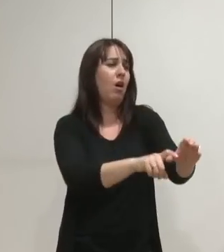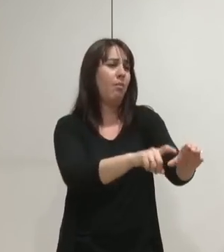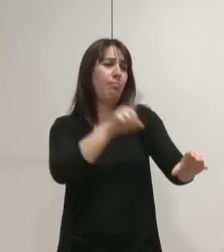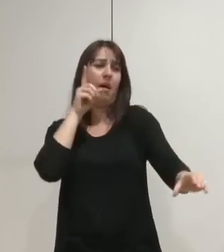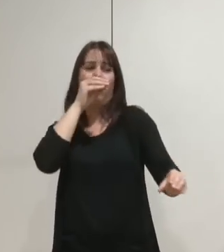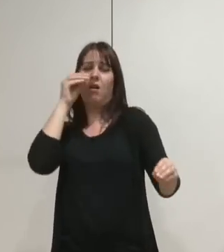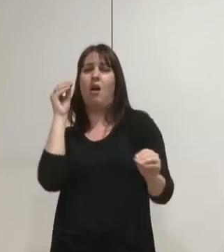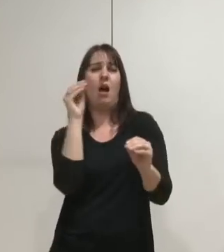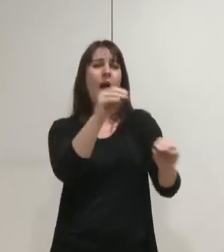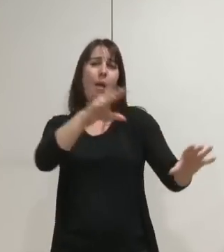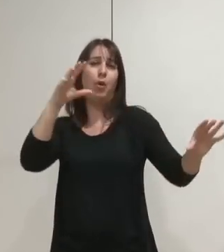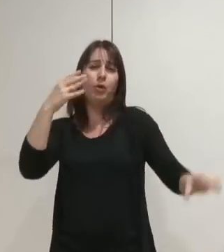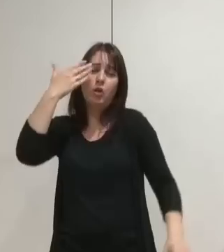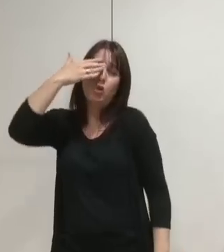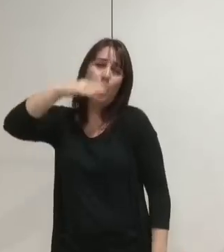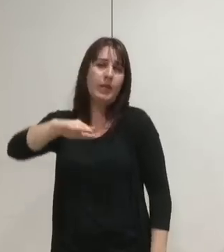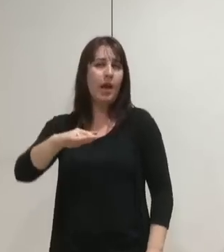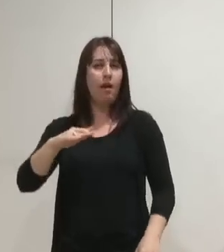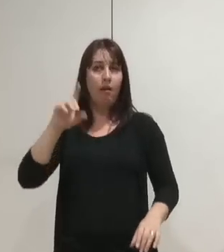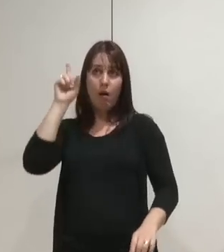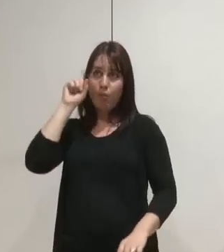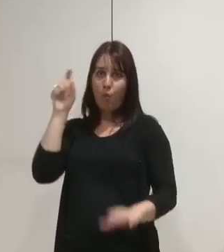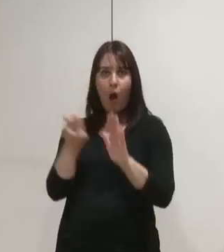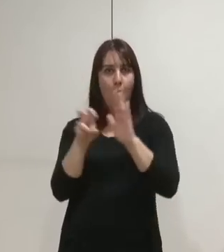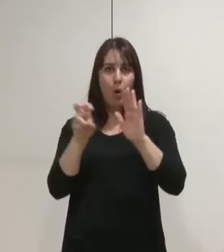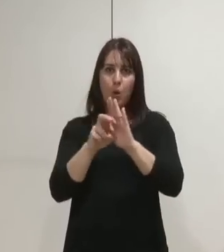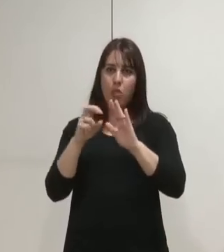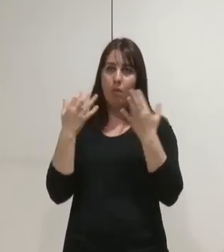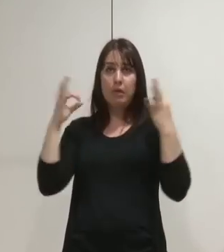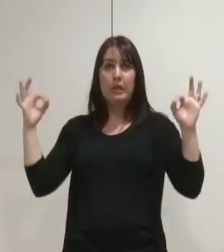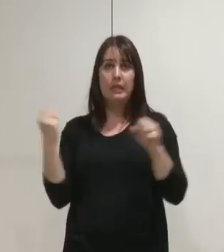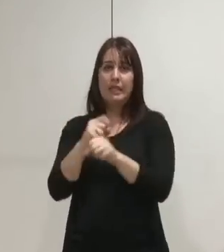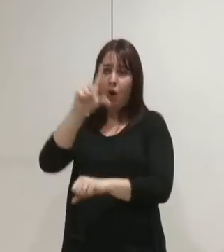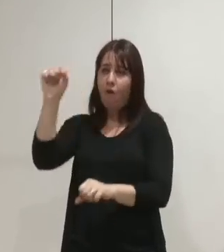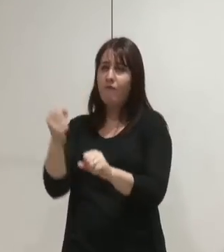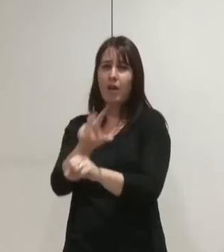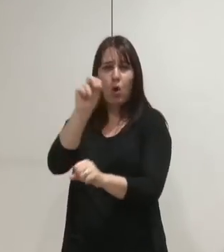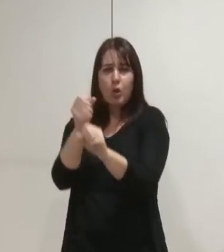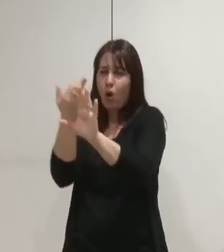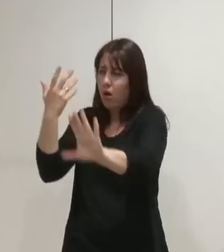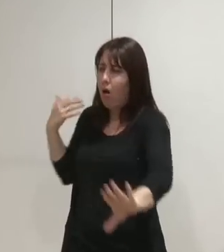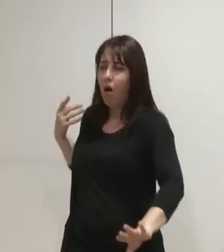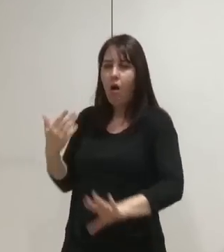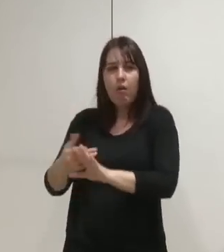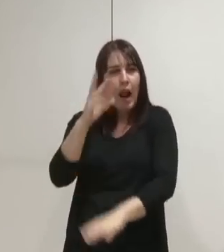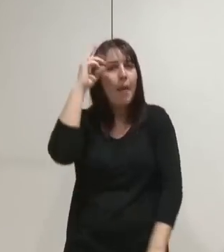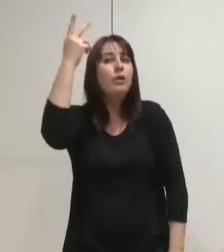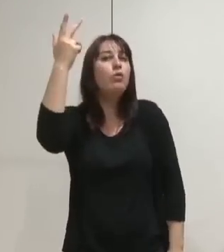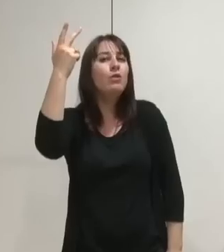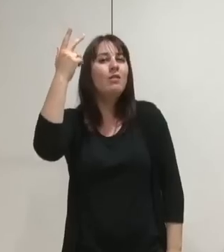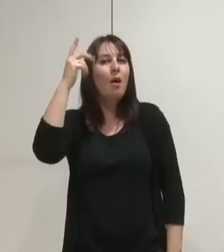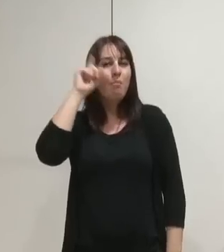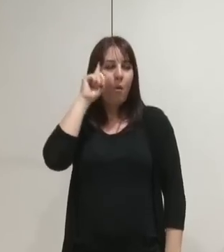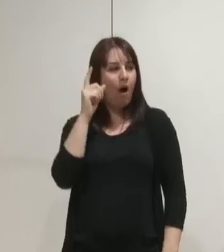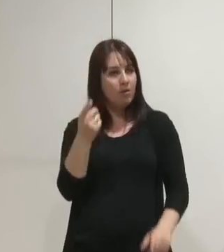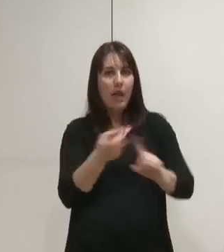d'abandonner un équipement et Ben qui a rythmé la la vie de grenob pendant plusieurs dizaines d'années on s'y attachéit par l'habitude et la